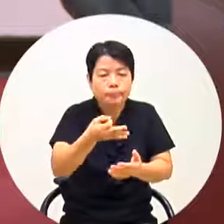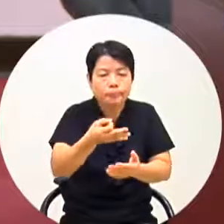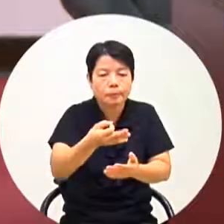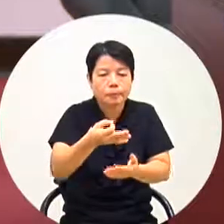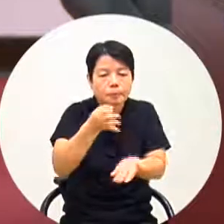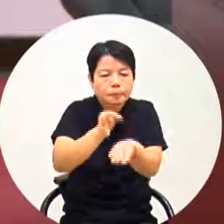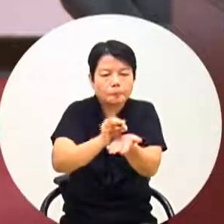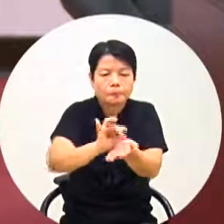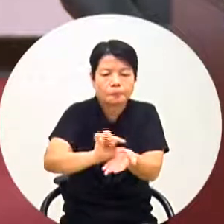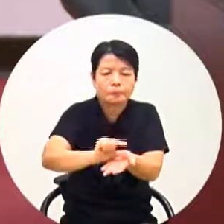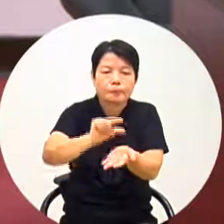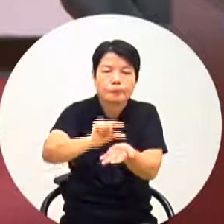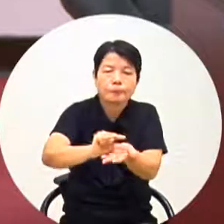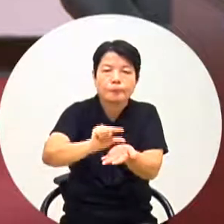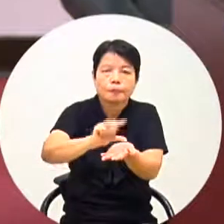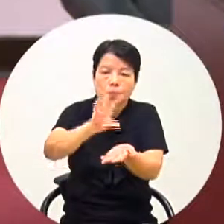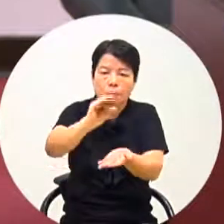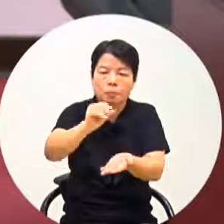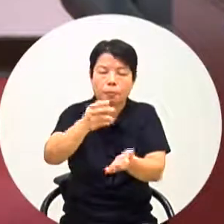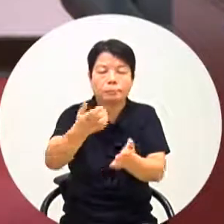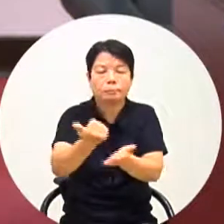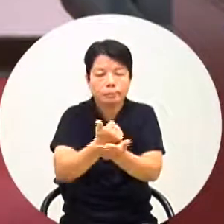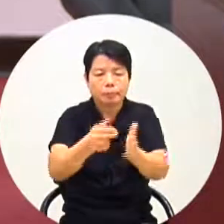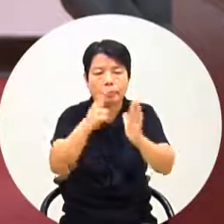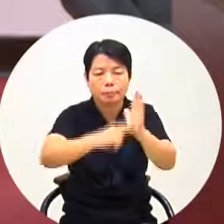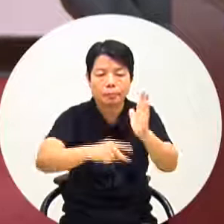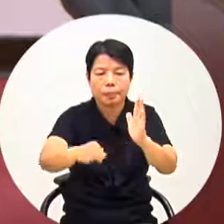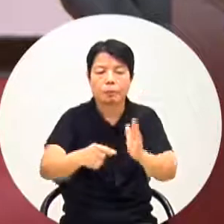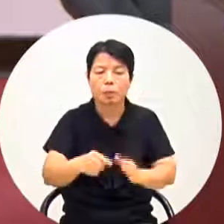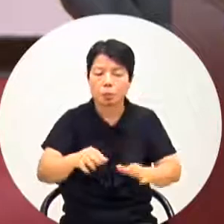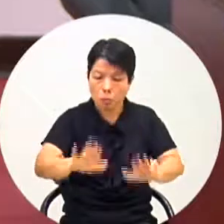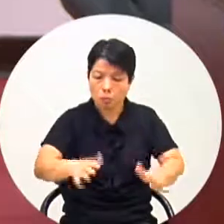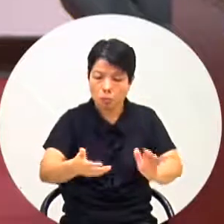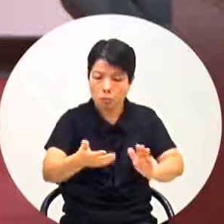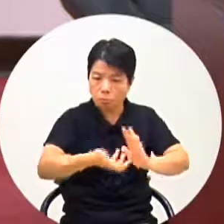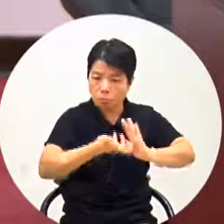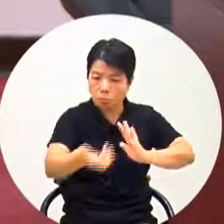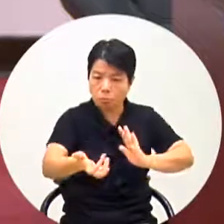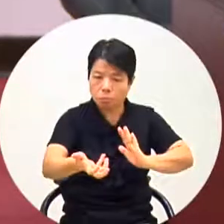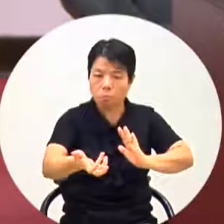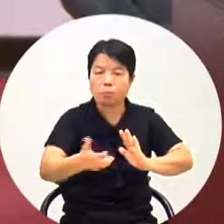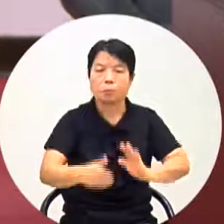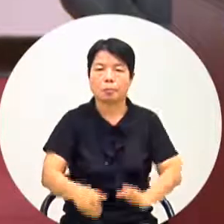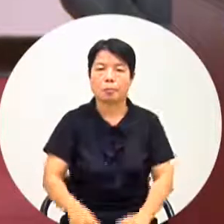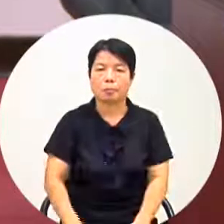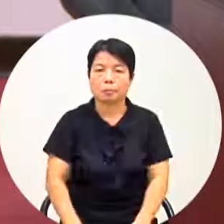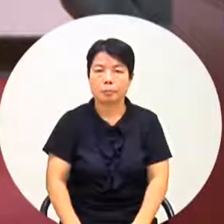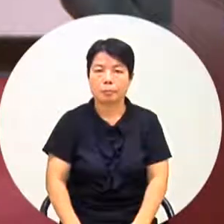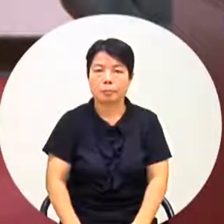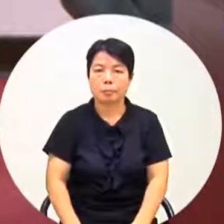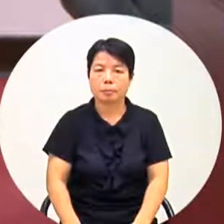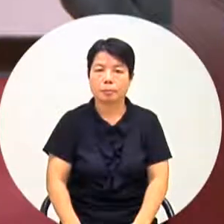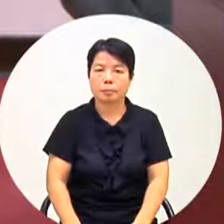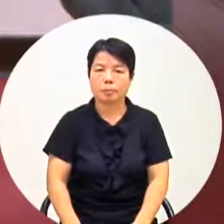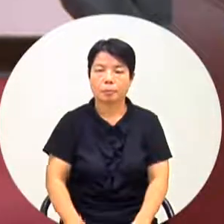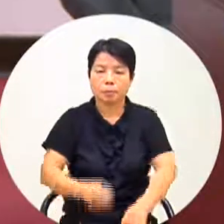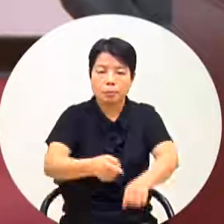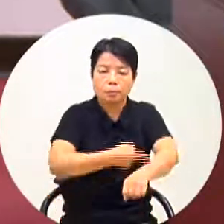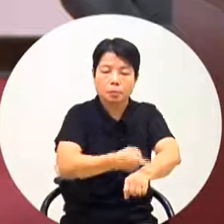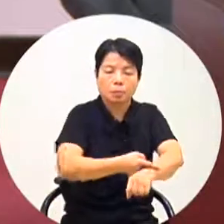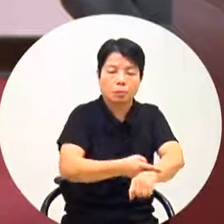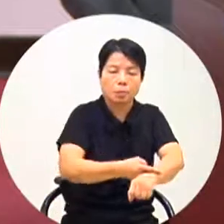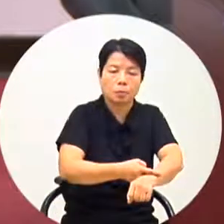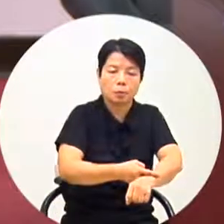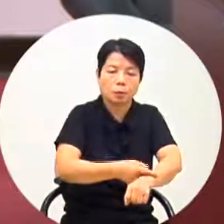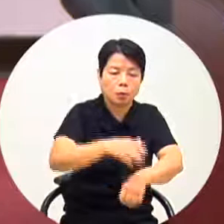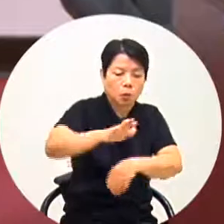明啊哈。那如果说我们要迁村了，那这些我刚刚讲的从小就住在